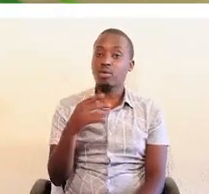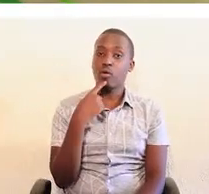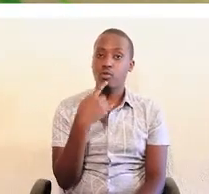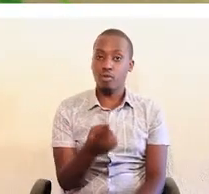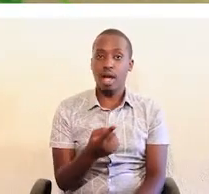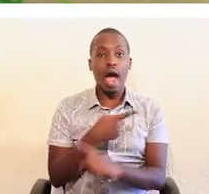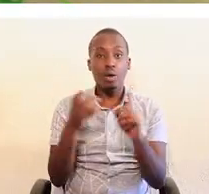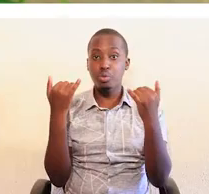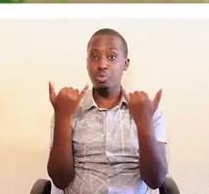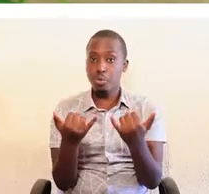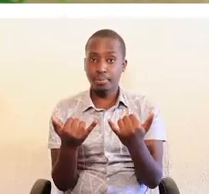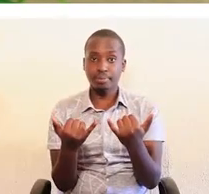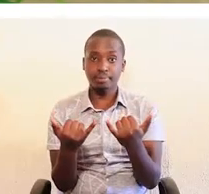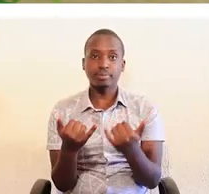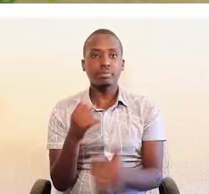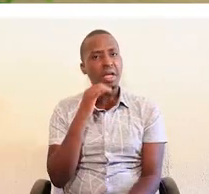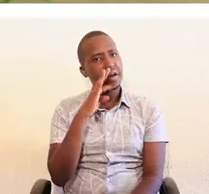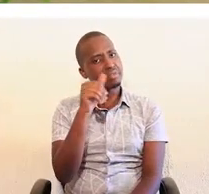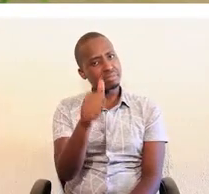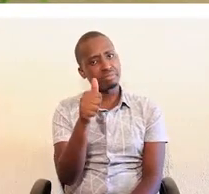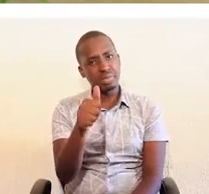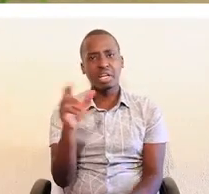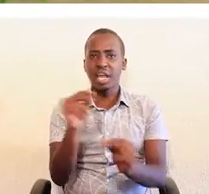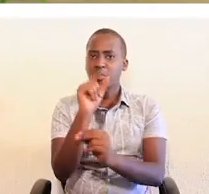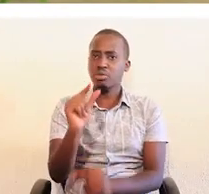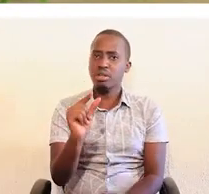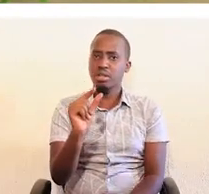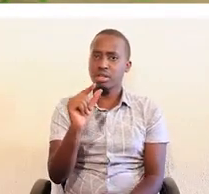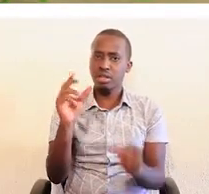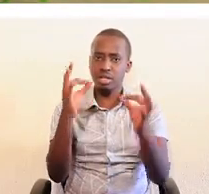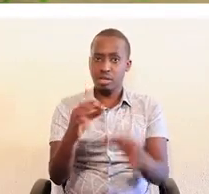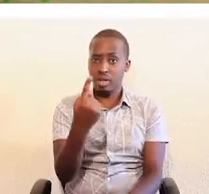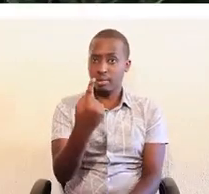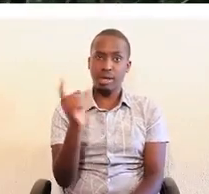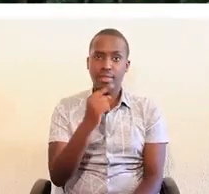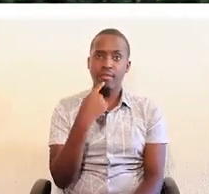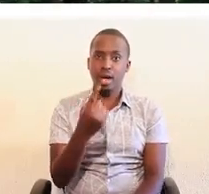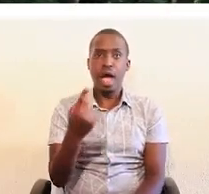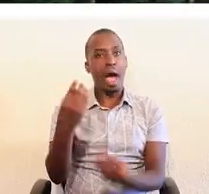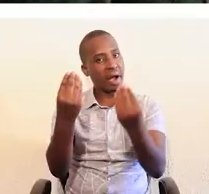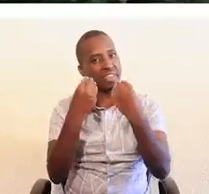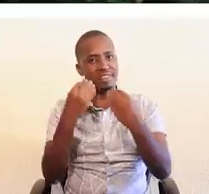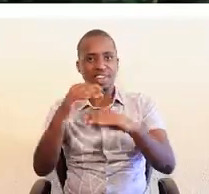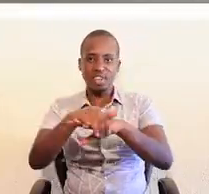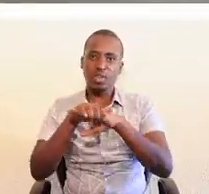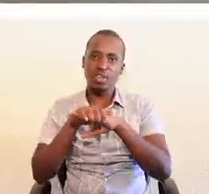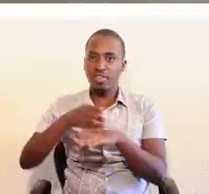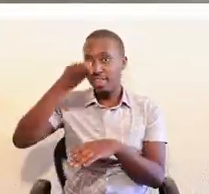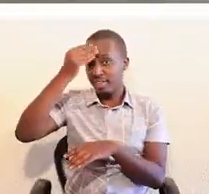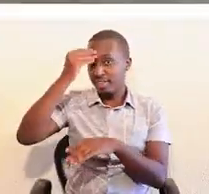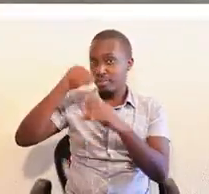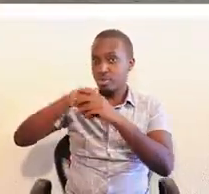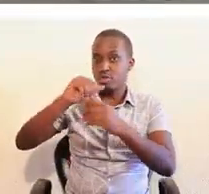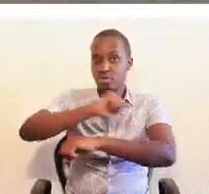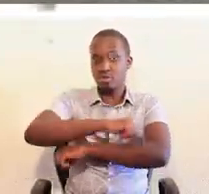mugana atazi no kuvuga ariko ubu ngubu aravuga nta kintu kimwe atavuga ndetse ahubwo asigaye arengesha n'icyongereza